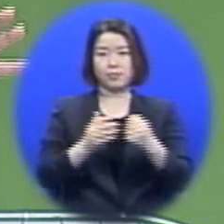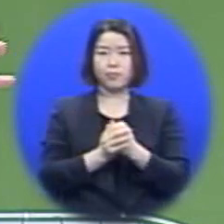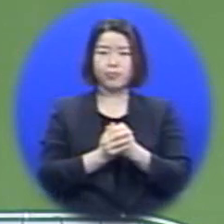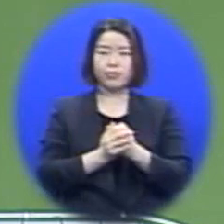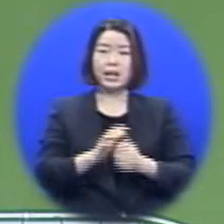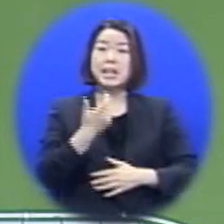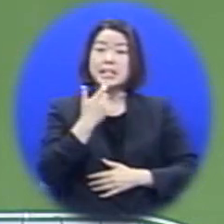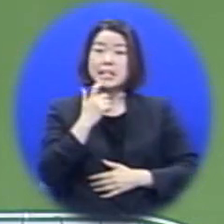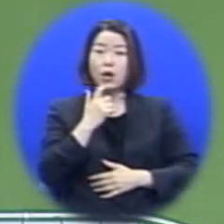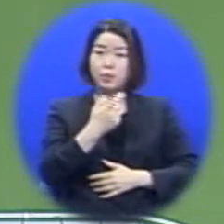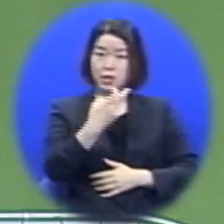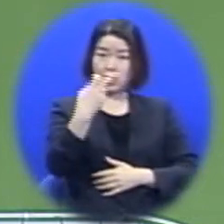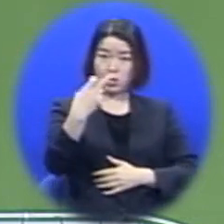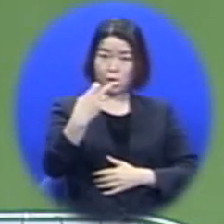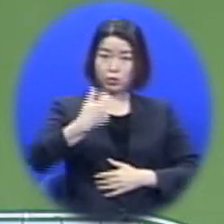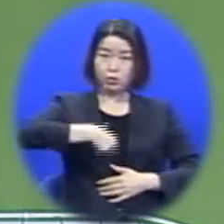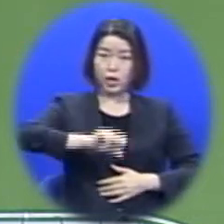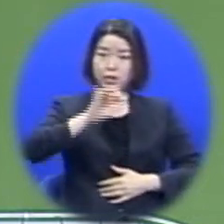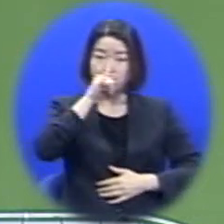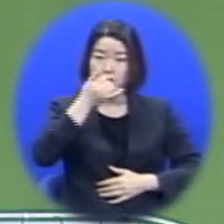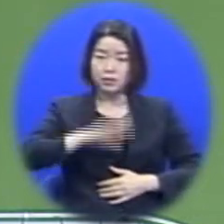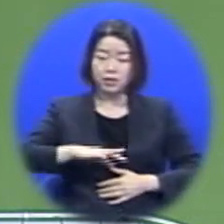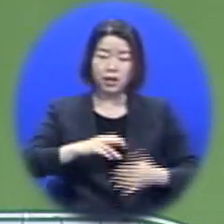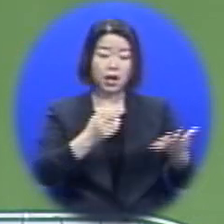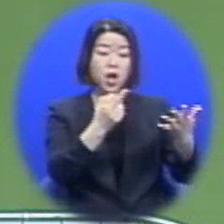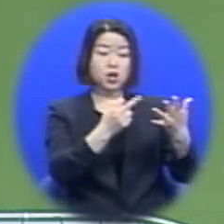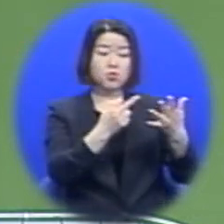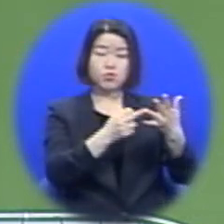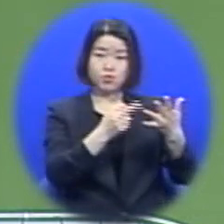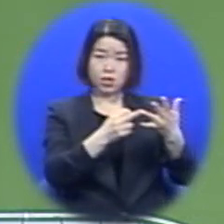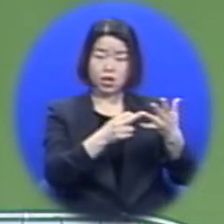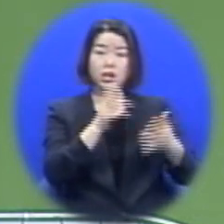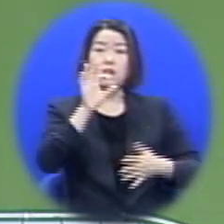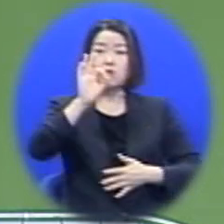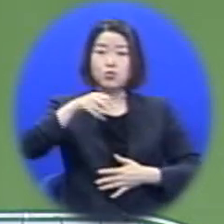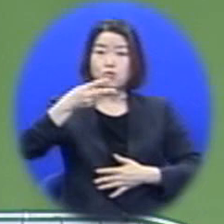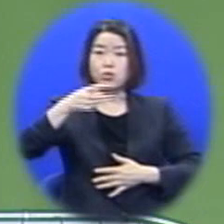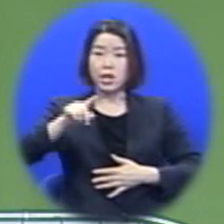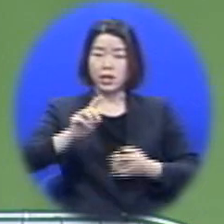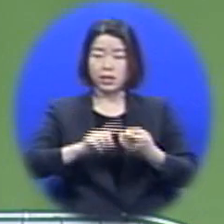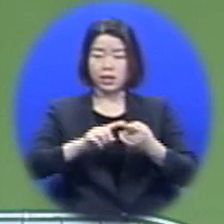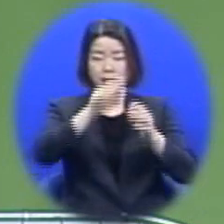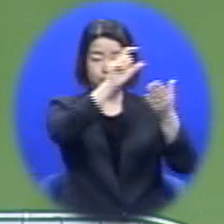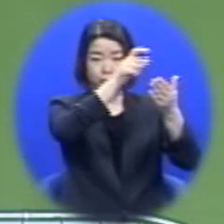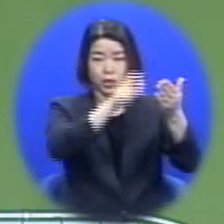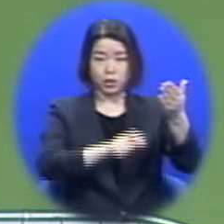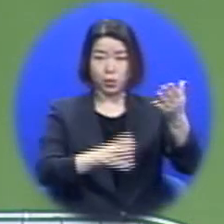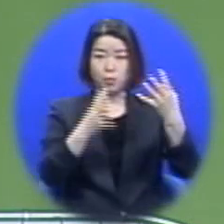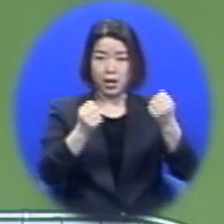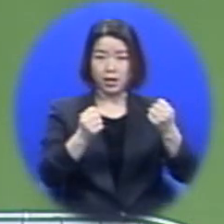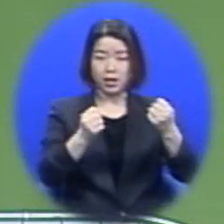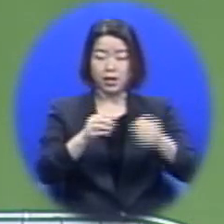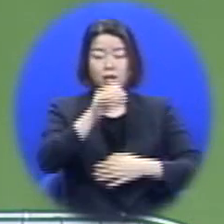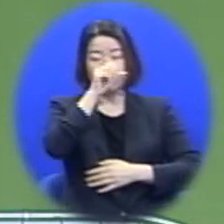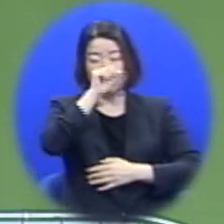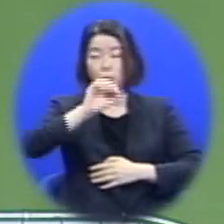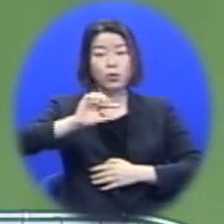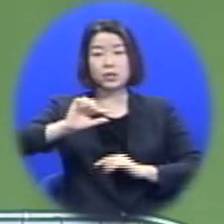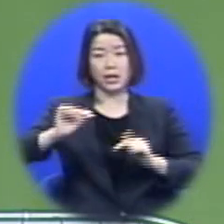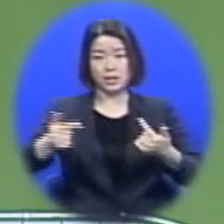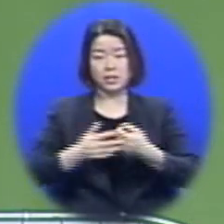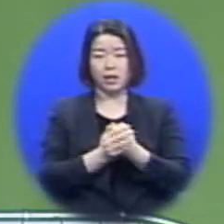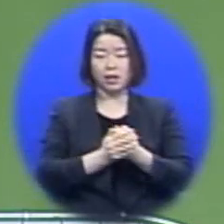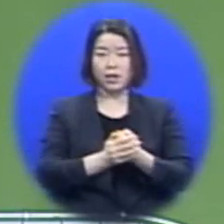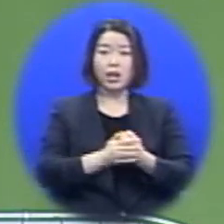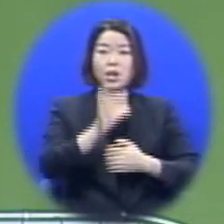열두 아들이 있었는데 그 중에 유다에 대한 기록이 제일 많이 나옵니다. 그런데 좋은 기록만 나오는 게 아닙니다.